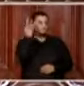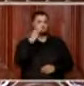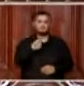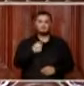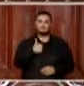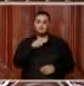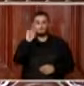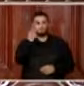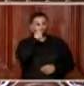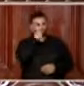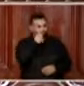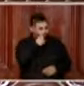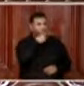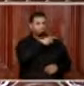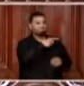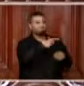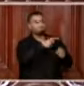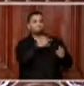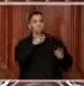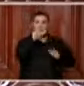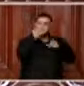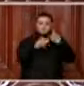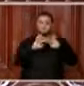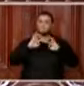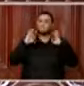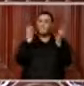والاستجابة لمطالب شعبنا